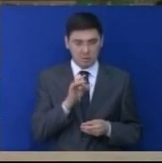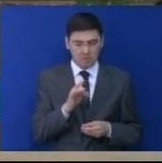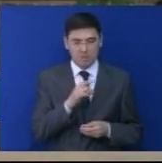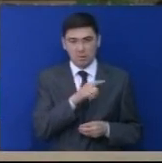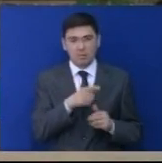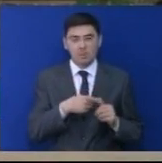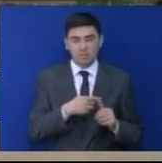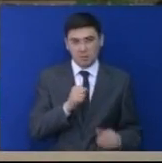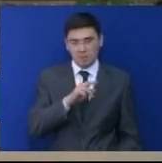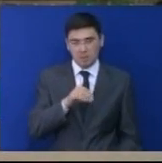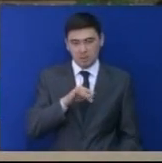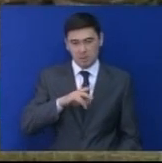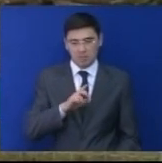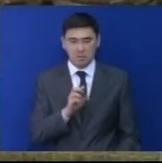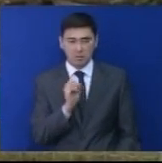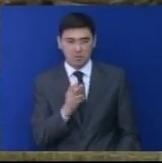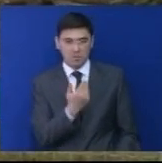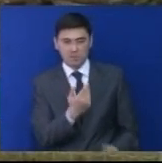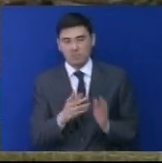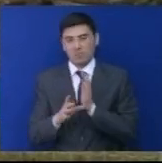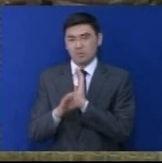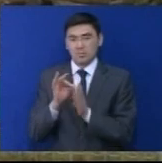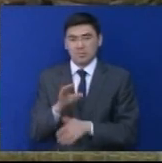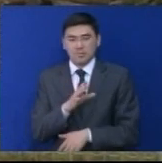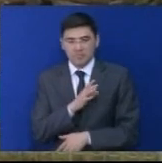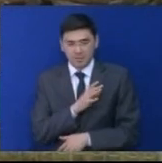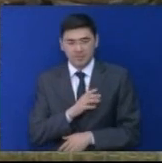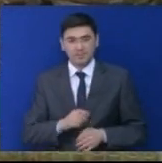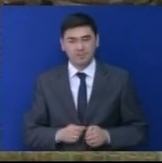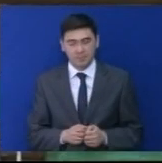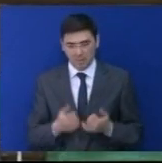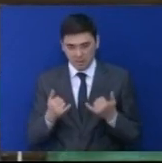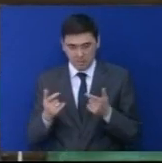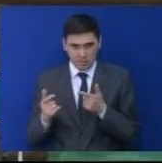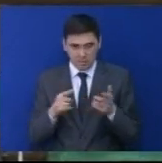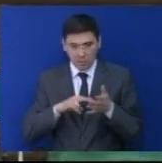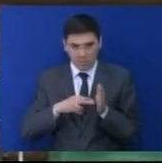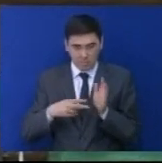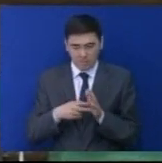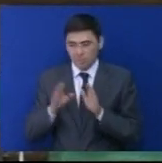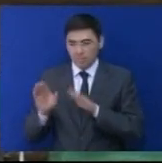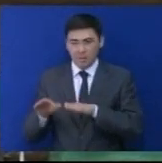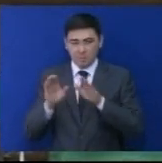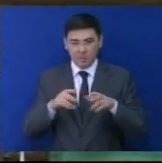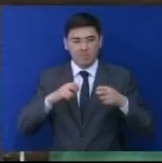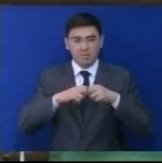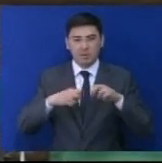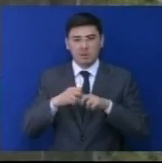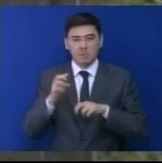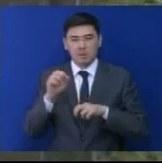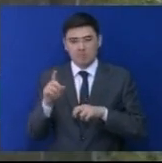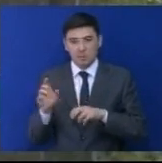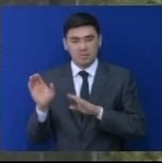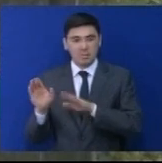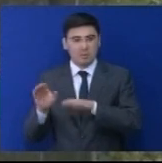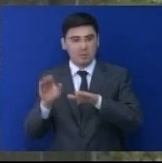Кайсенова. Кроме того, сейчас разрабатываются маршруты, чтобы туристы беспрепятственно могли добираться до достопримечательностей города, исторических